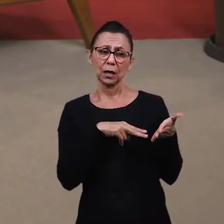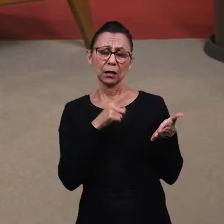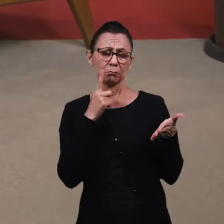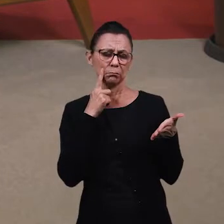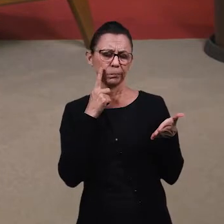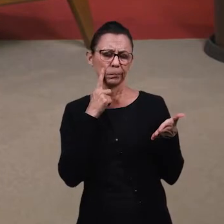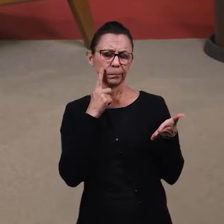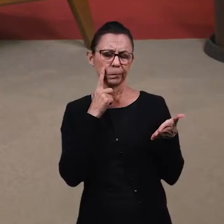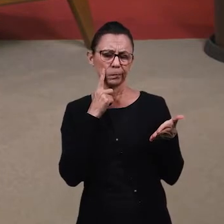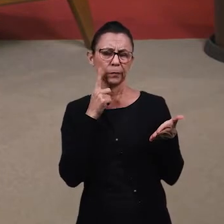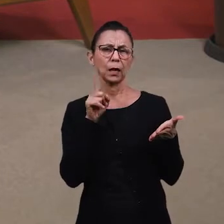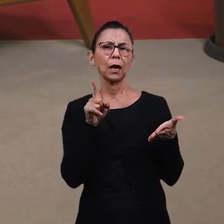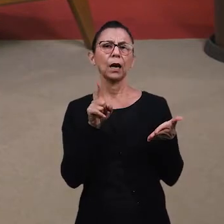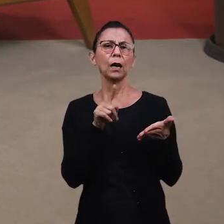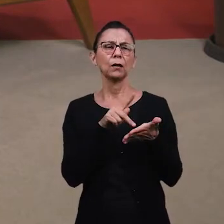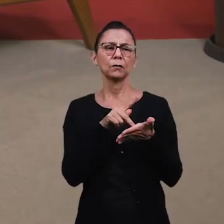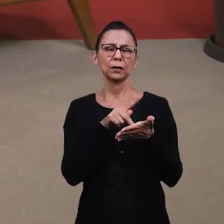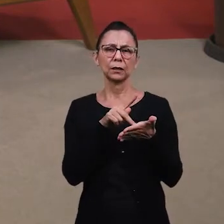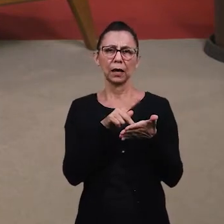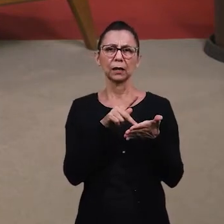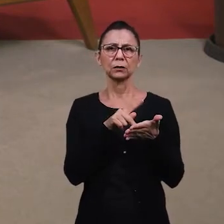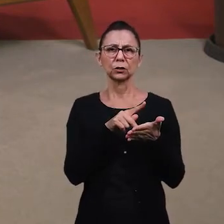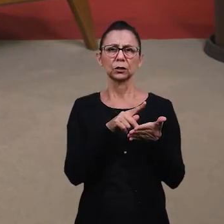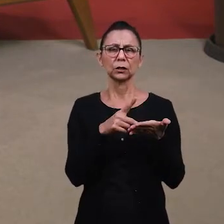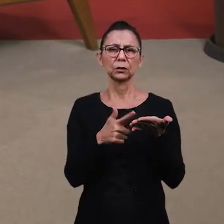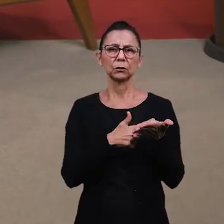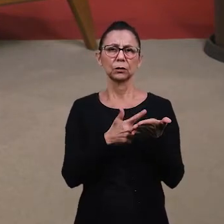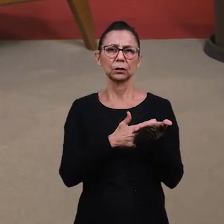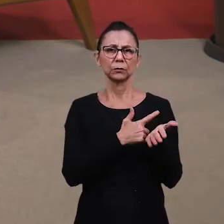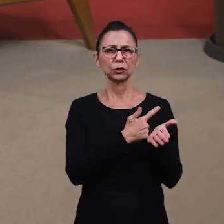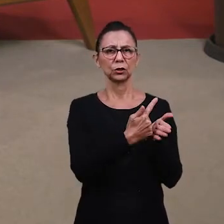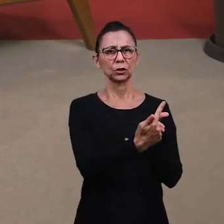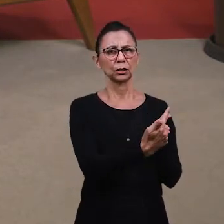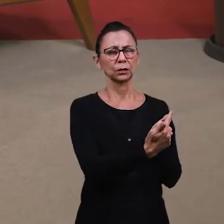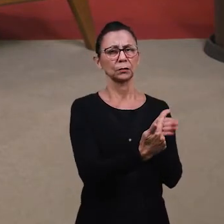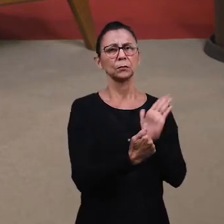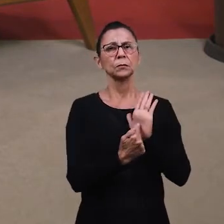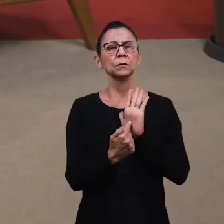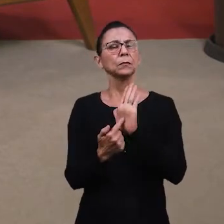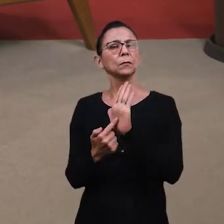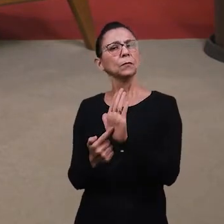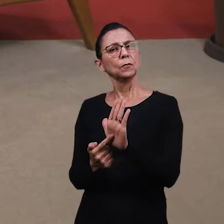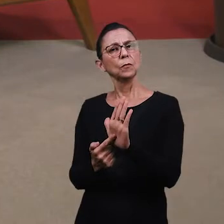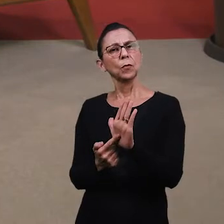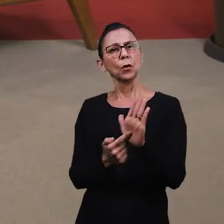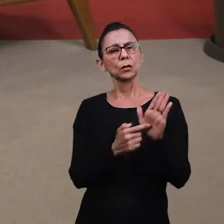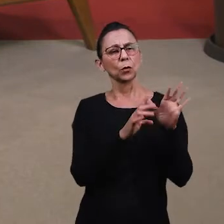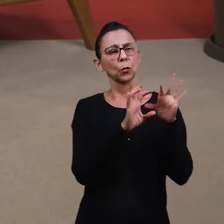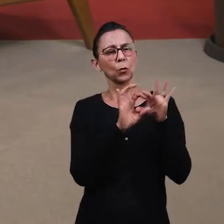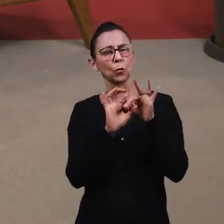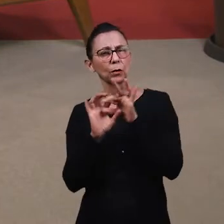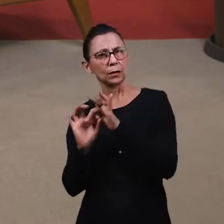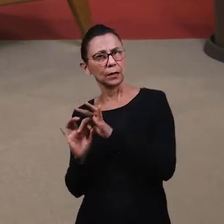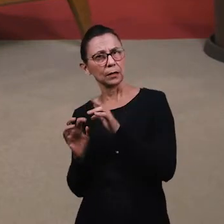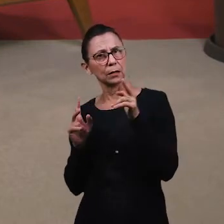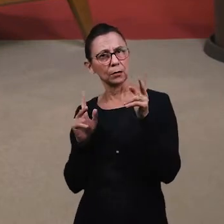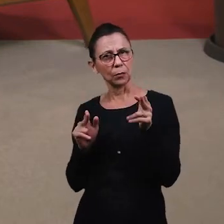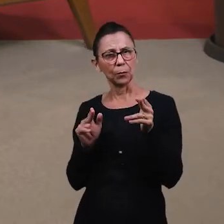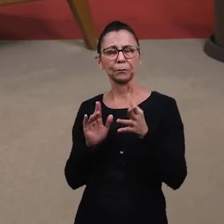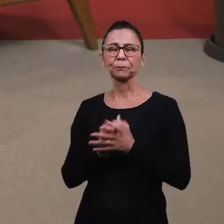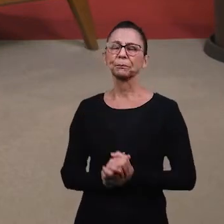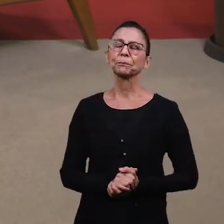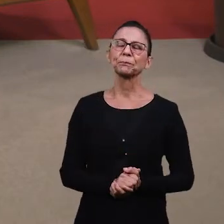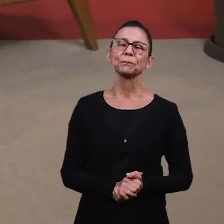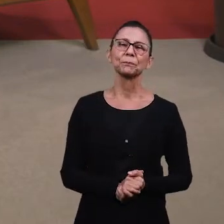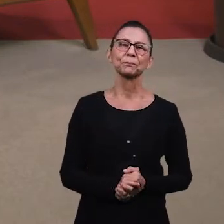la Genèse, vous qui nous assistez, si vous souhaitez aller lire, vous allez confirmer que chacun de ces aspects qui ont